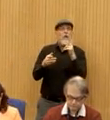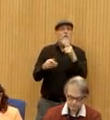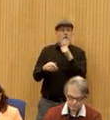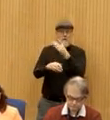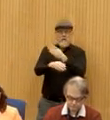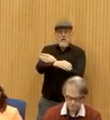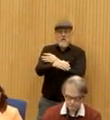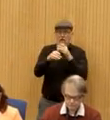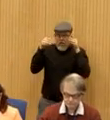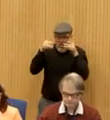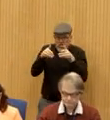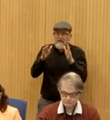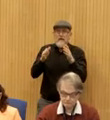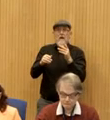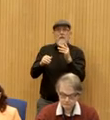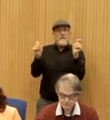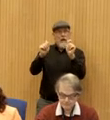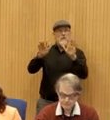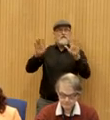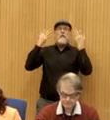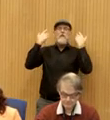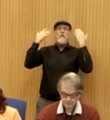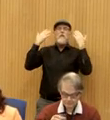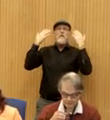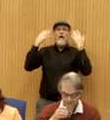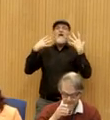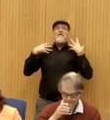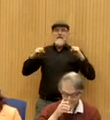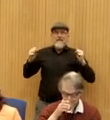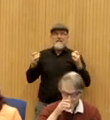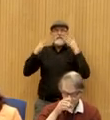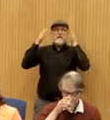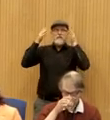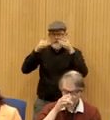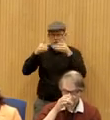Tools, um zu zeigen, wie ich mit meiner